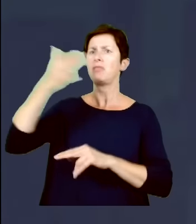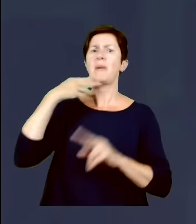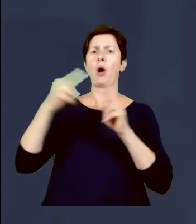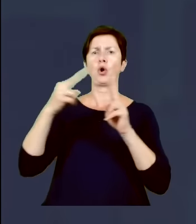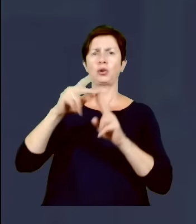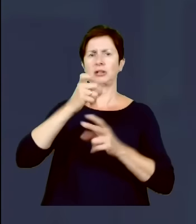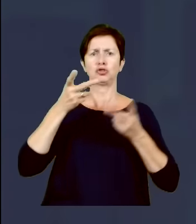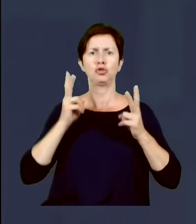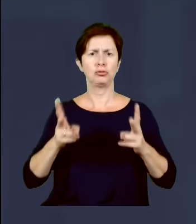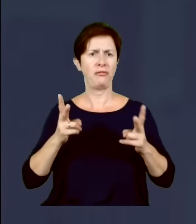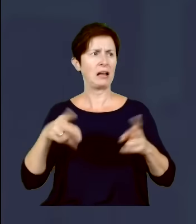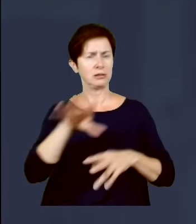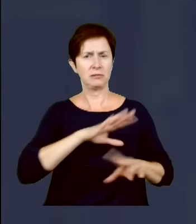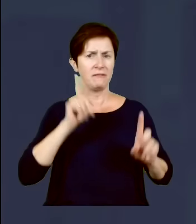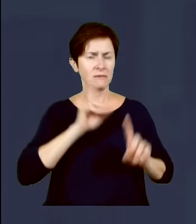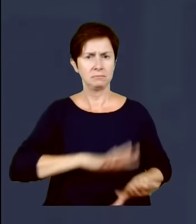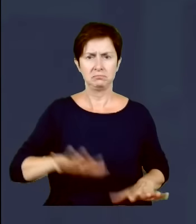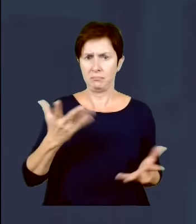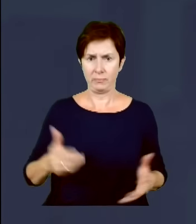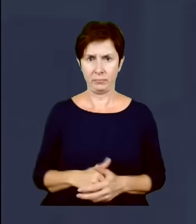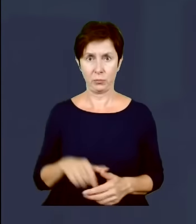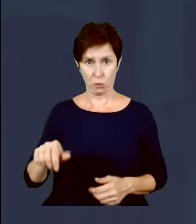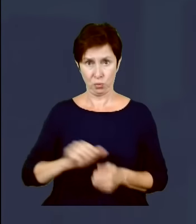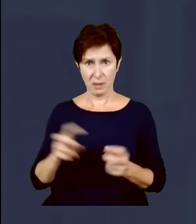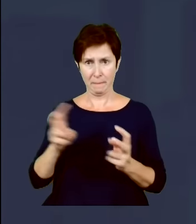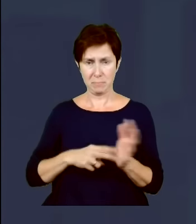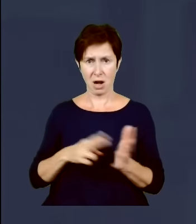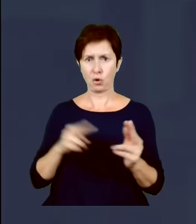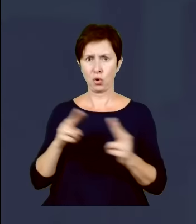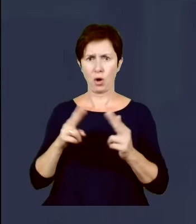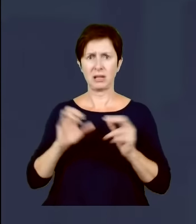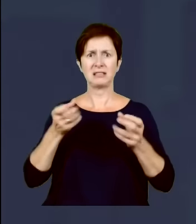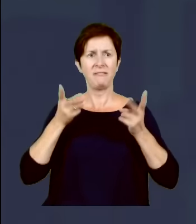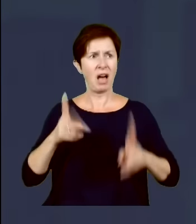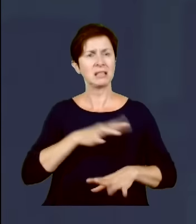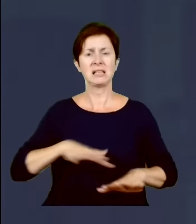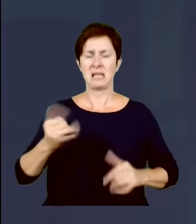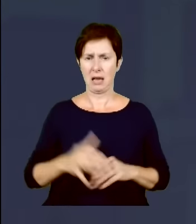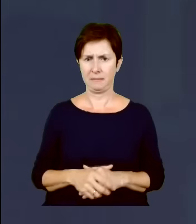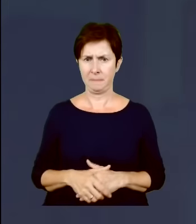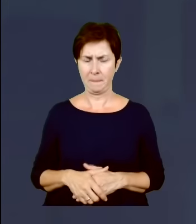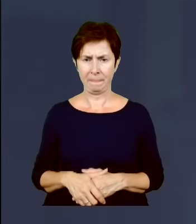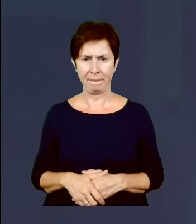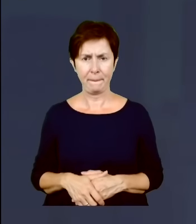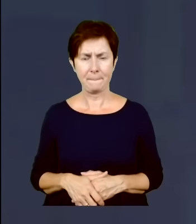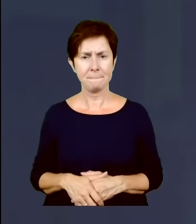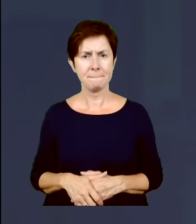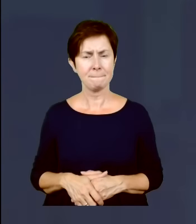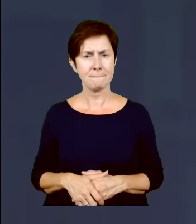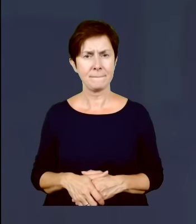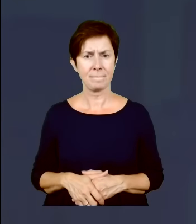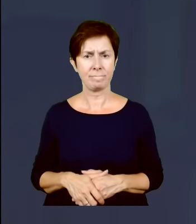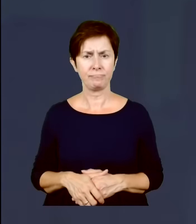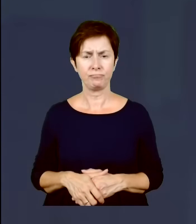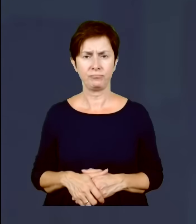rzeczywistością a tutaj Mieliśmy brak kontaktu z rzeczywistością ja już nie będę mówił o tym skrobi tam i tak dalej natomiast proszę państwa